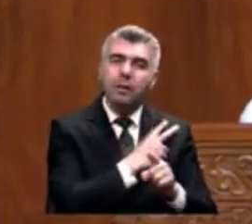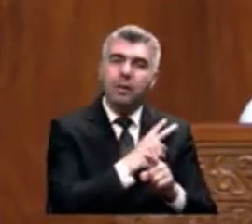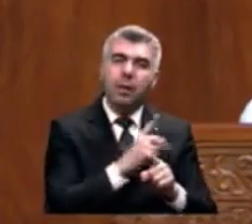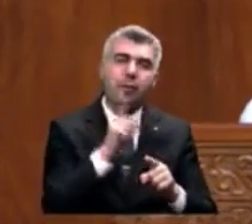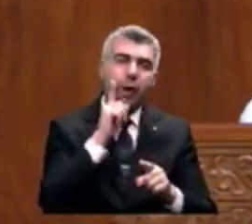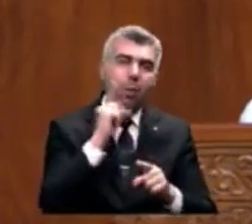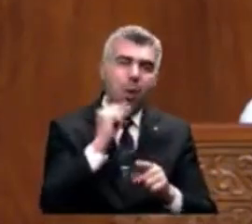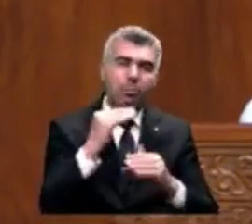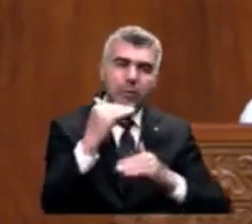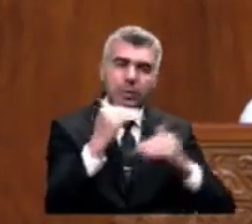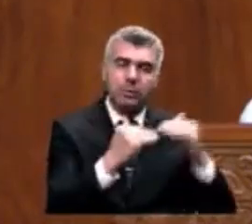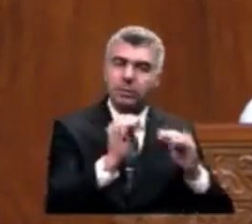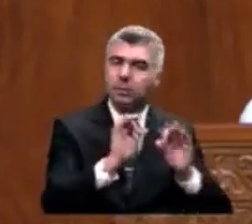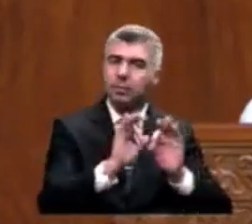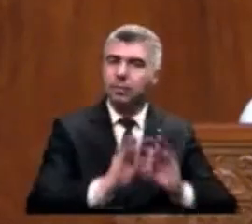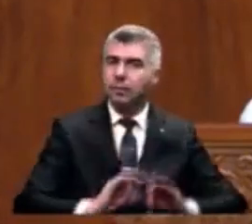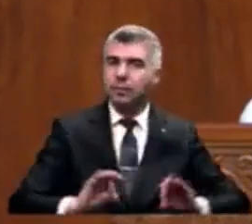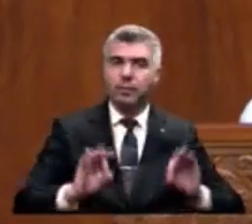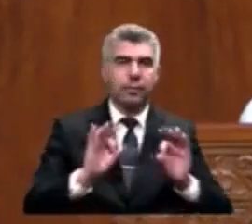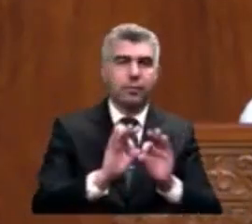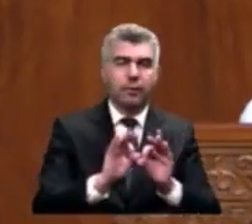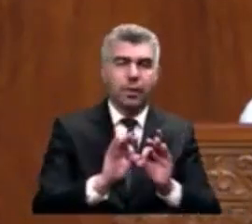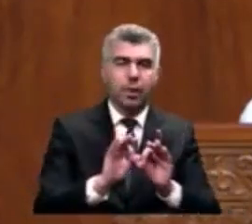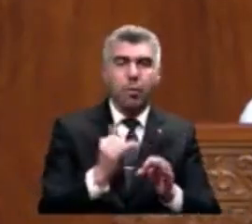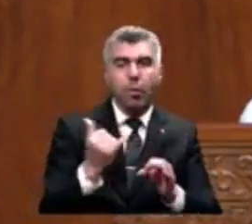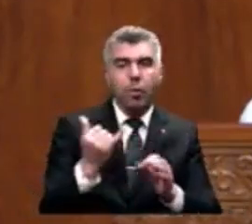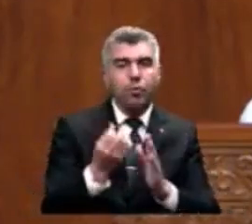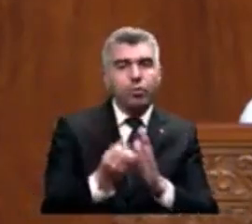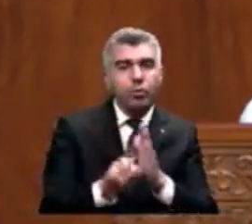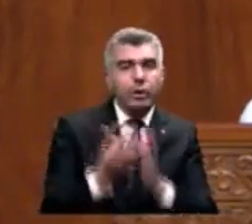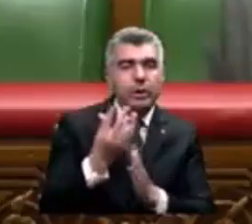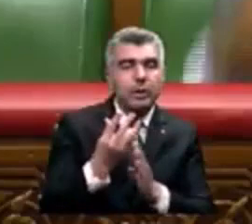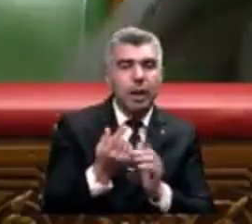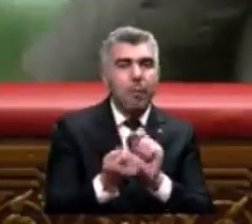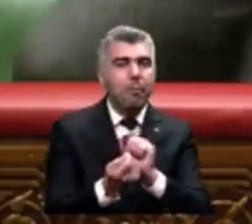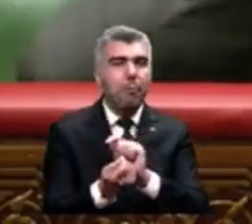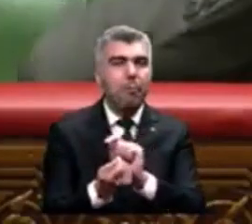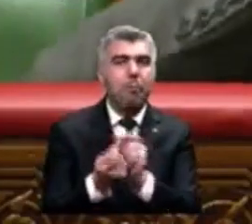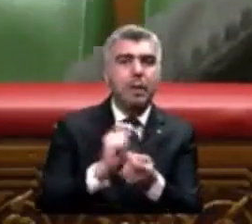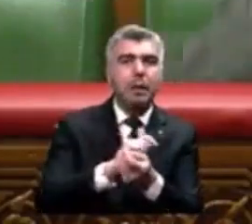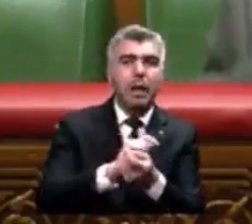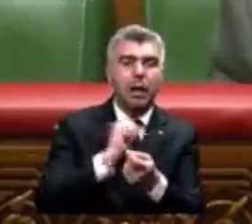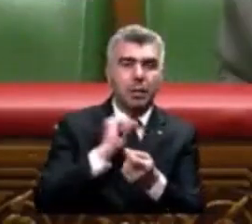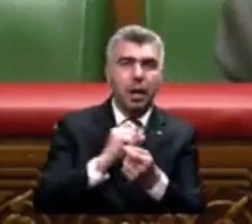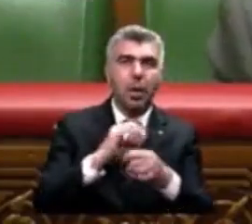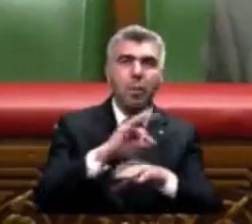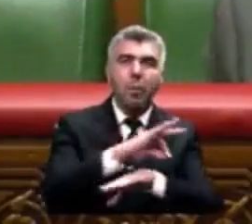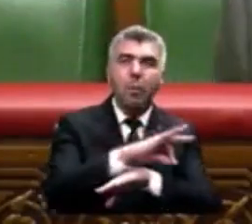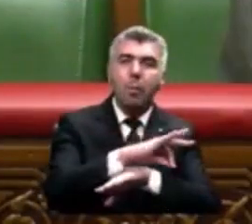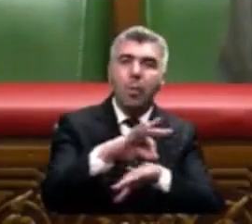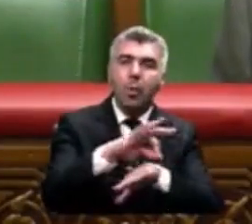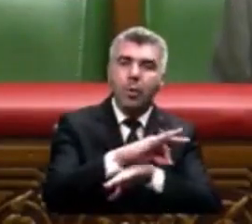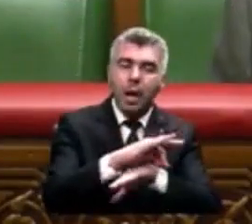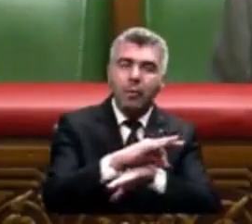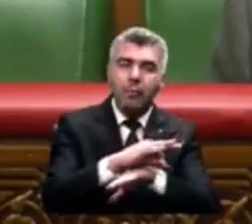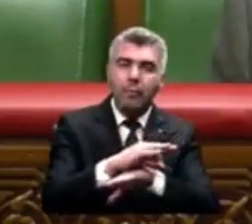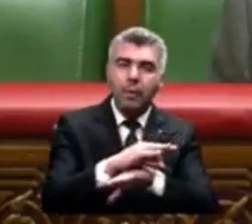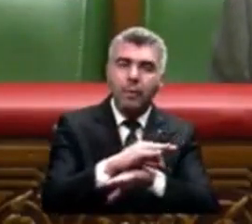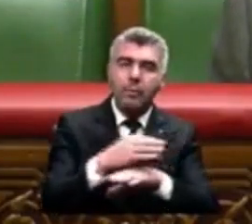السابق، واقتراح هندسة مغايرة من التوظيف إلى